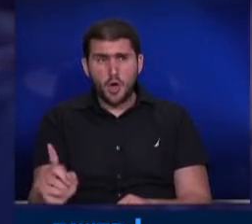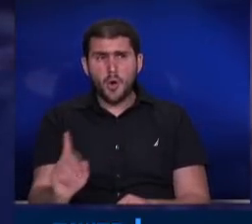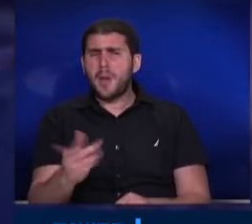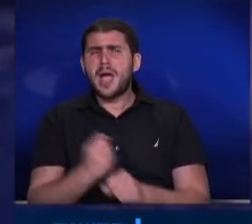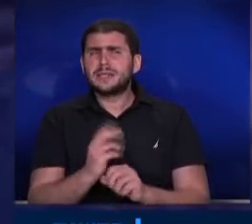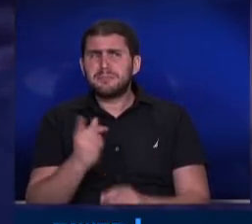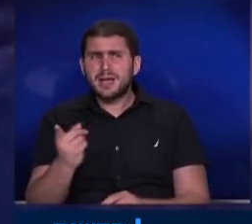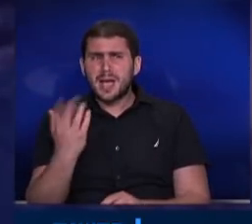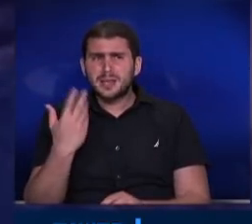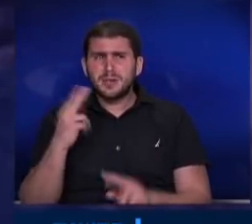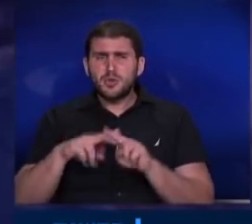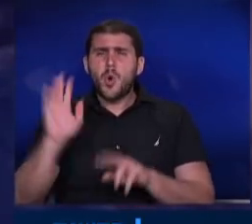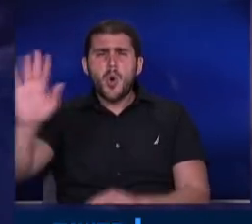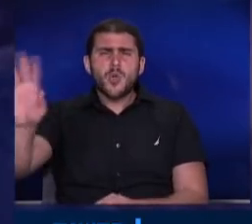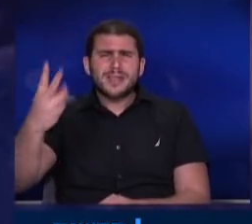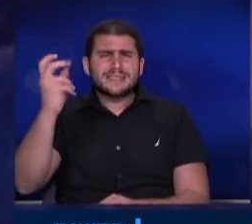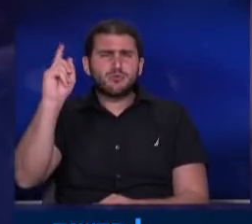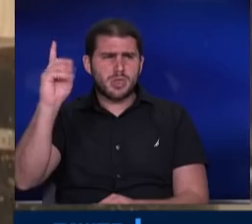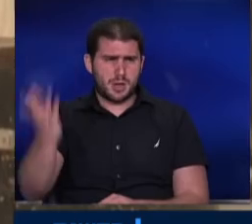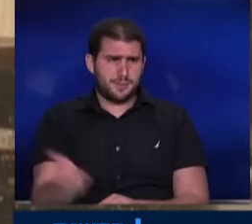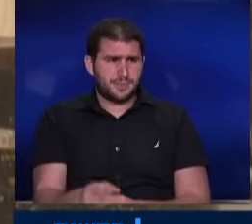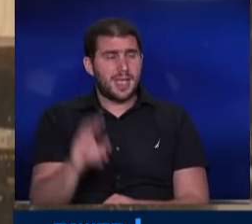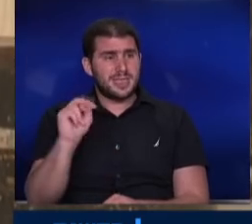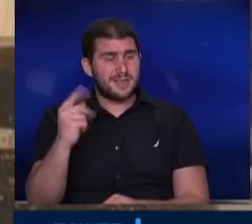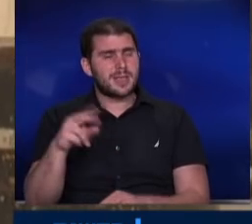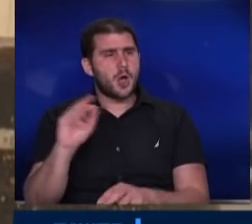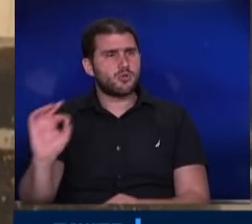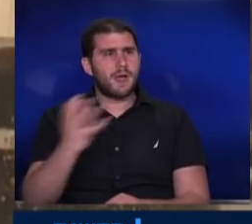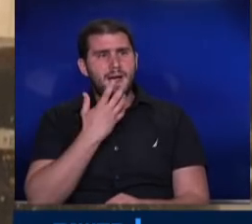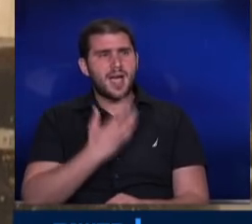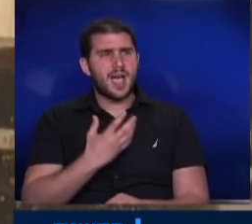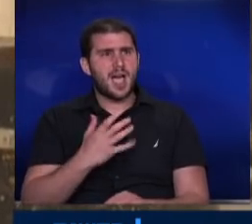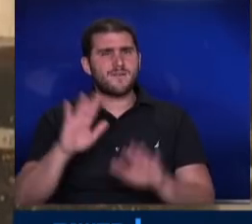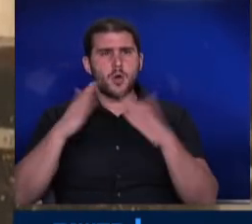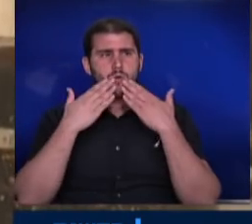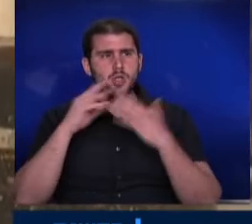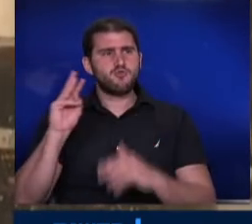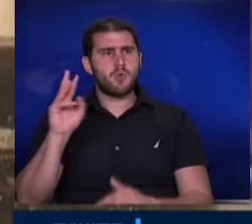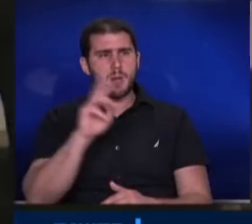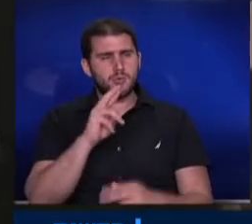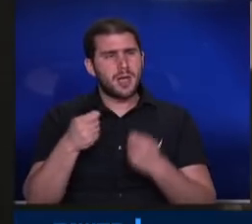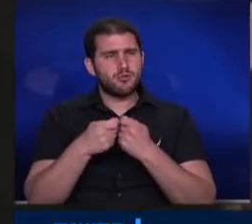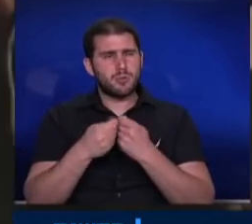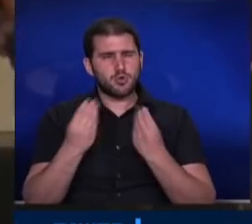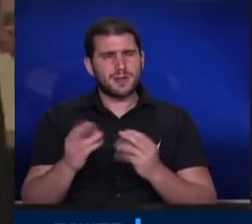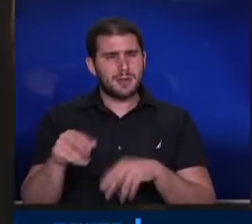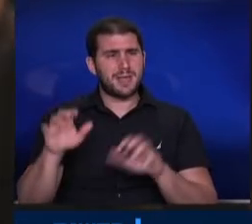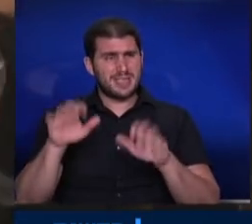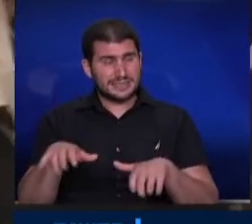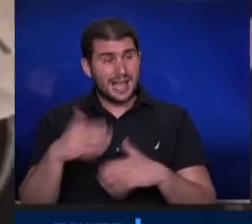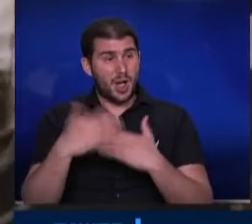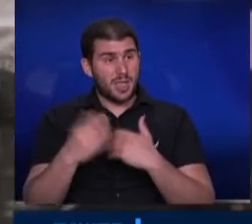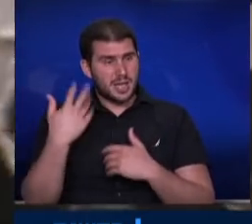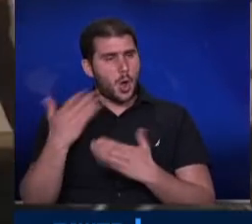נתה לי, הייתי משאיר אותה עוד 20 שנה. נפתלין היא אחותו של רב הכותל שמואל רבינוביץ' שמצוי בקשרים עם הנשיא. האחרון אף